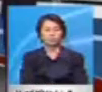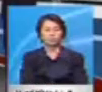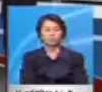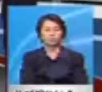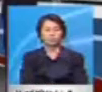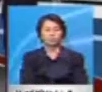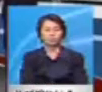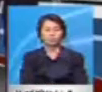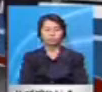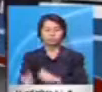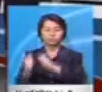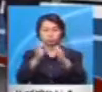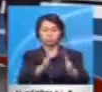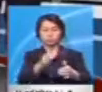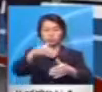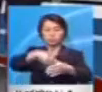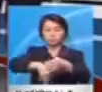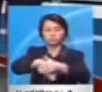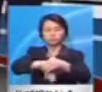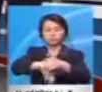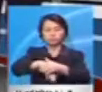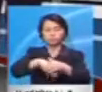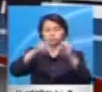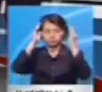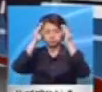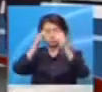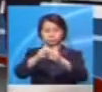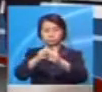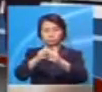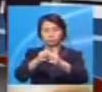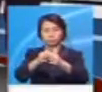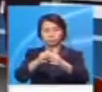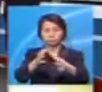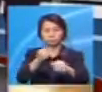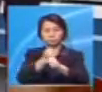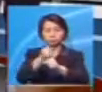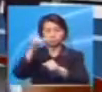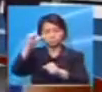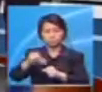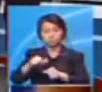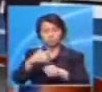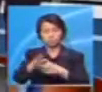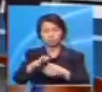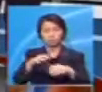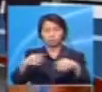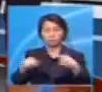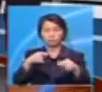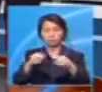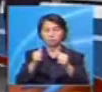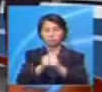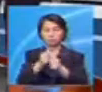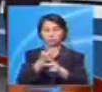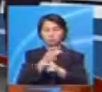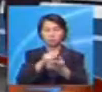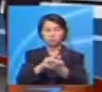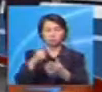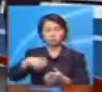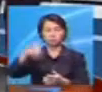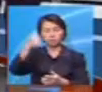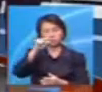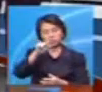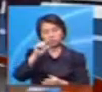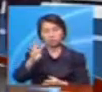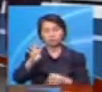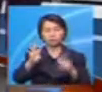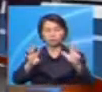Tan beralih ke bola sepak Liga Super Pahang akhirnya menamatkan badi kekalahan selepas en perlawanan musim ini Apabila menang tipis